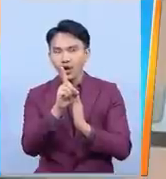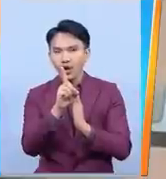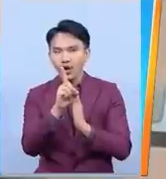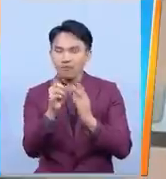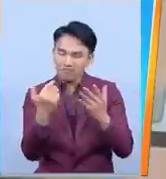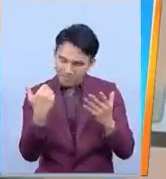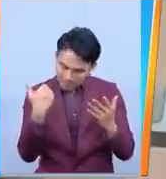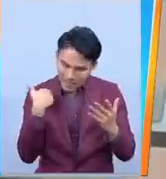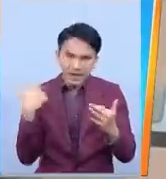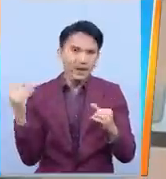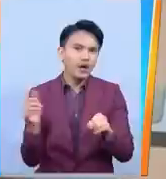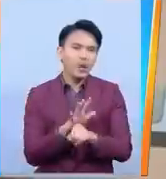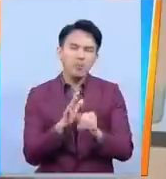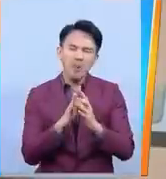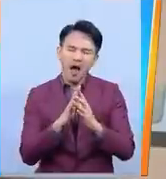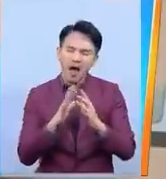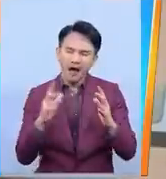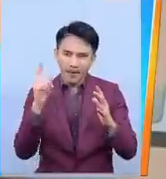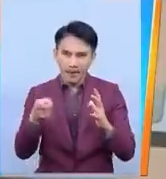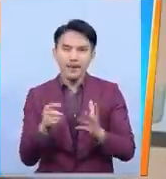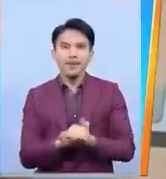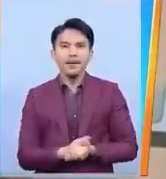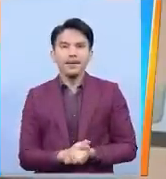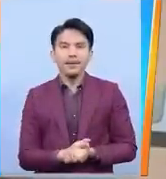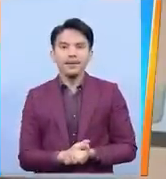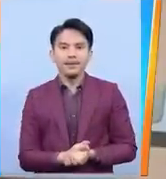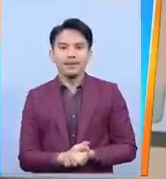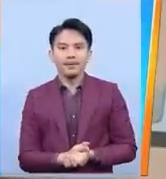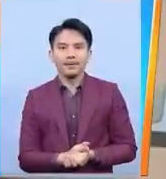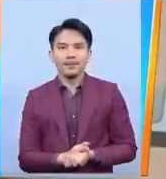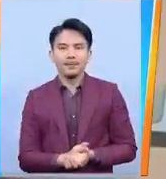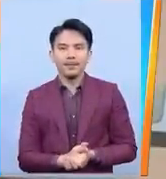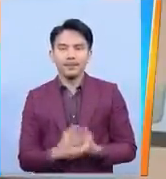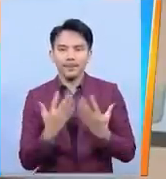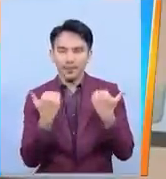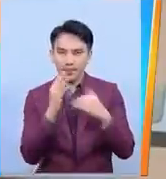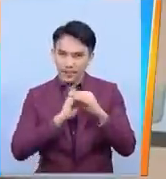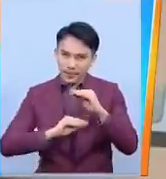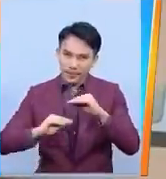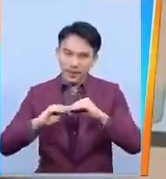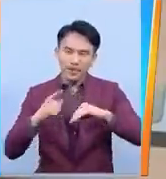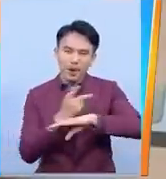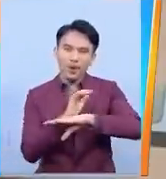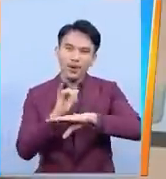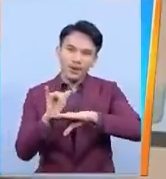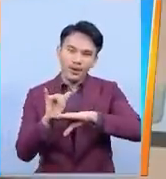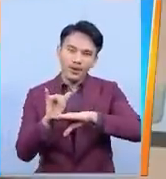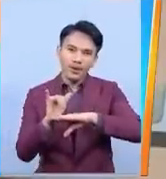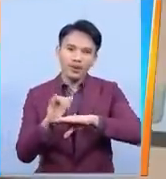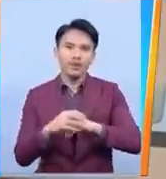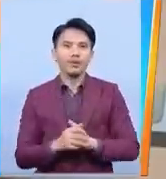มีหมดมันหนักมากนะมันหนักมากลามไปถึงนู่นน่ะอยุธยานะ